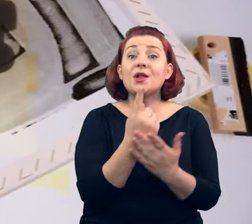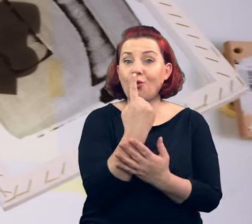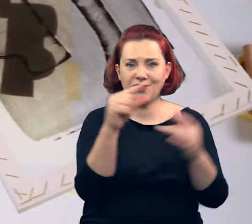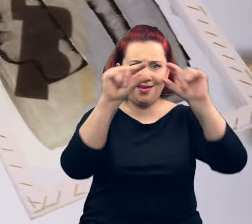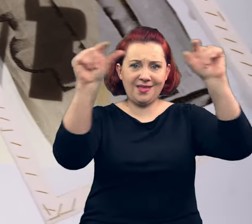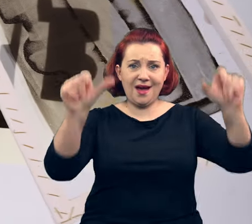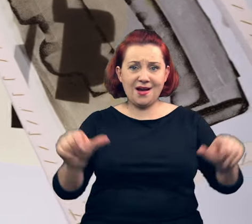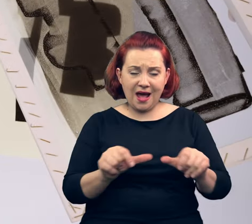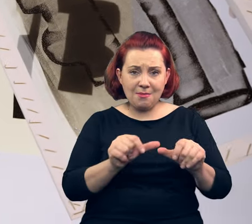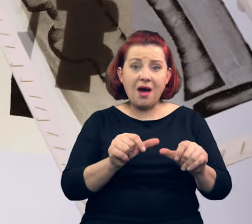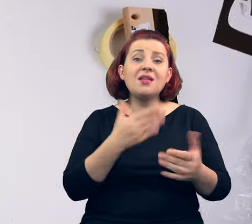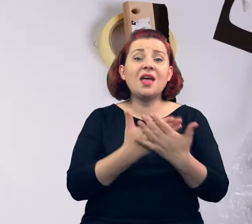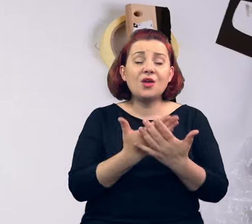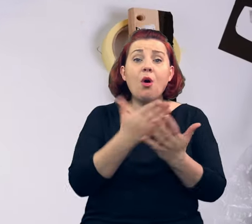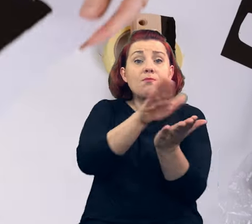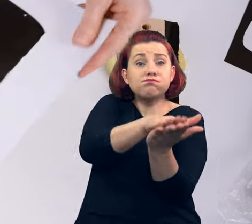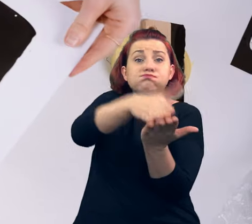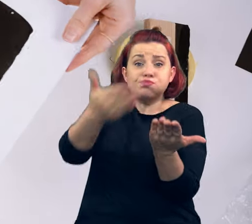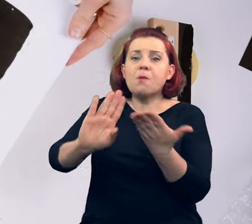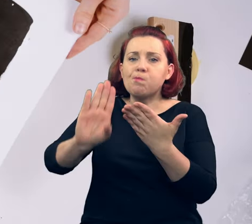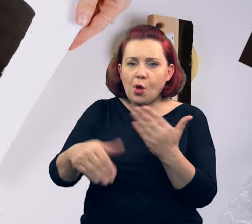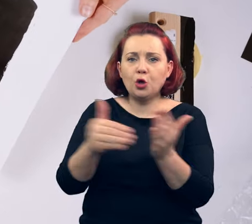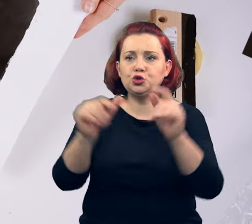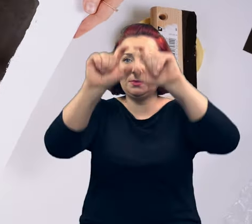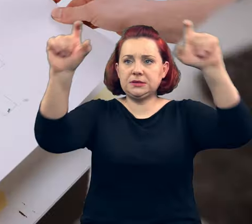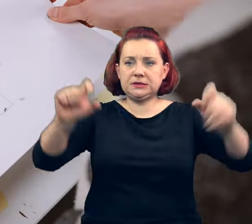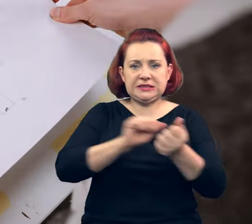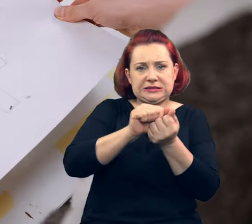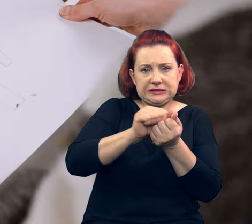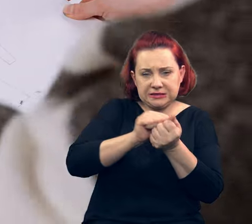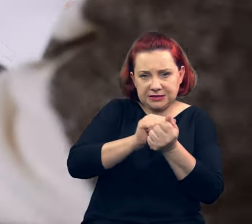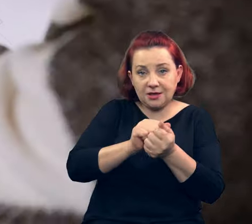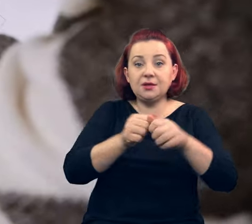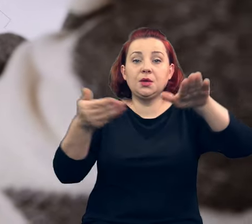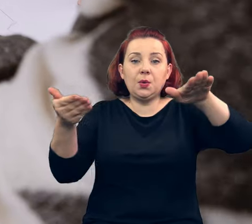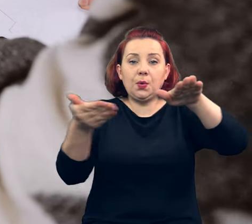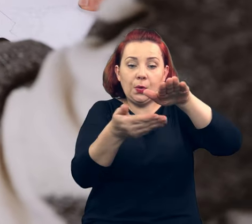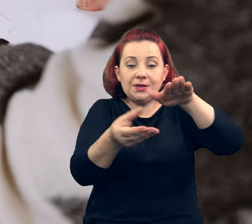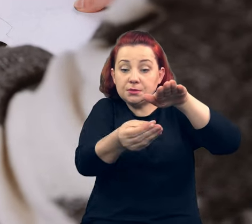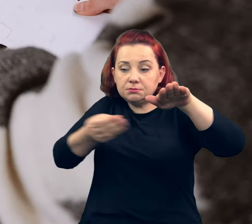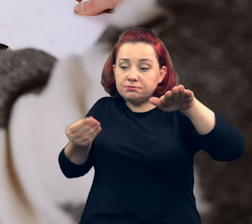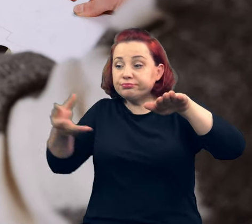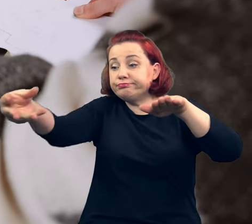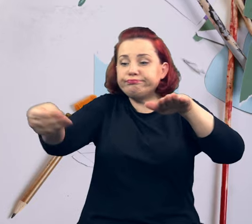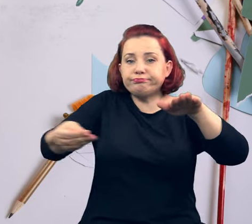Używam tylko jednej ramki, więc po każdym odbiciu zmywam z niej farbę i zmieniam szablon.